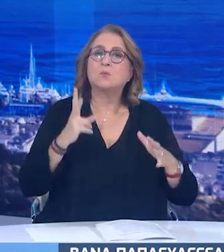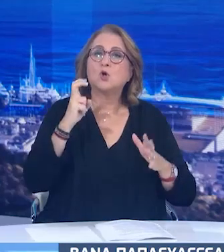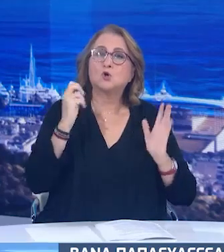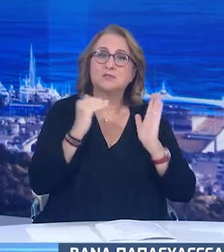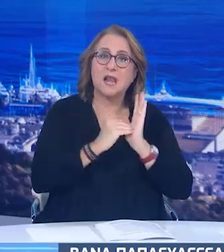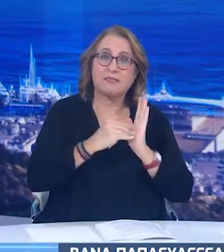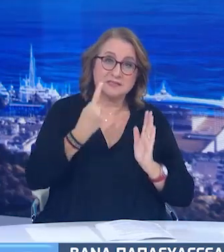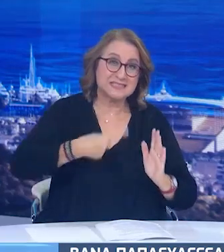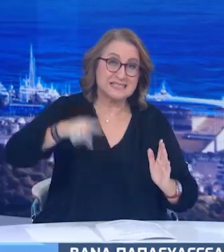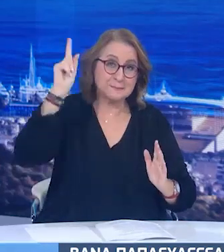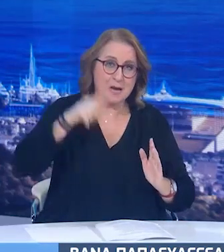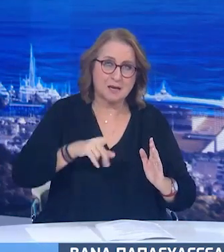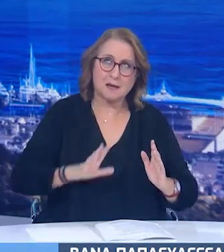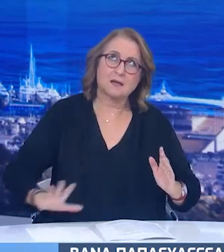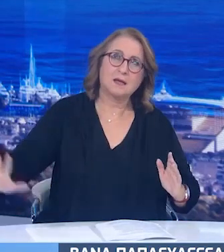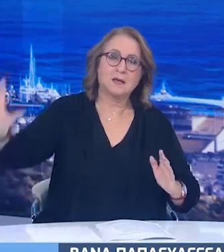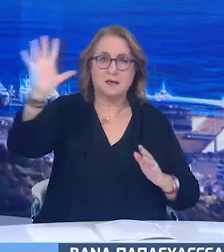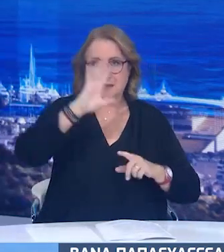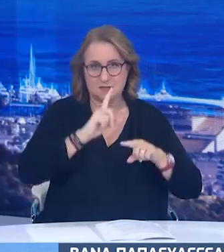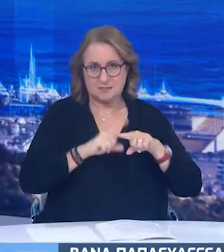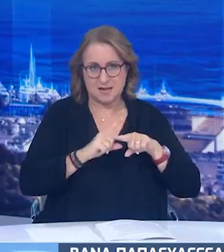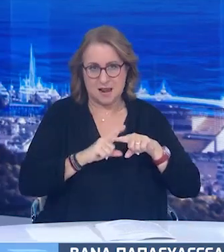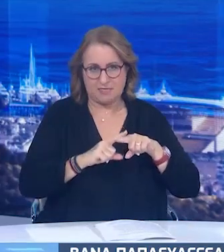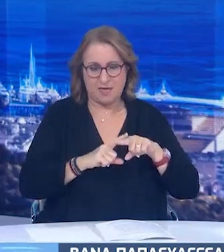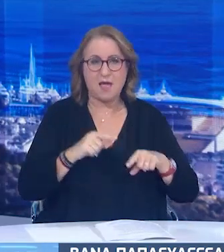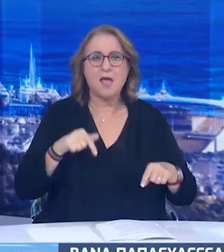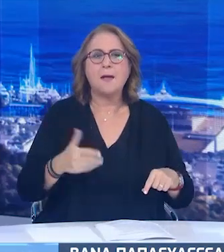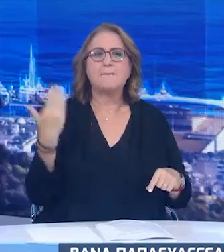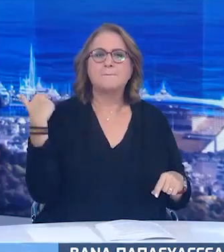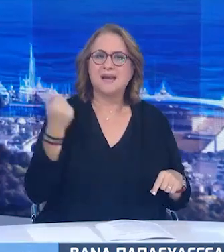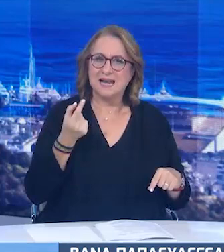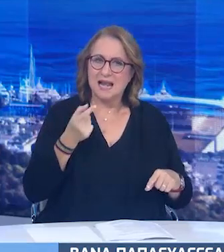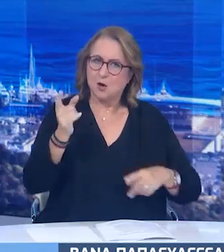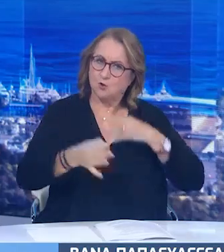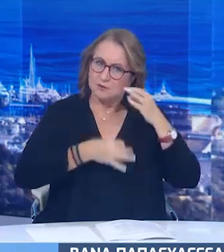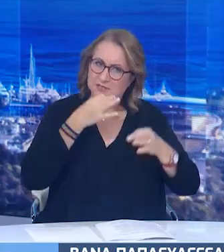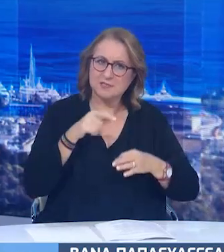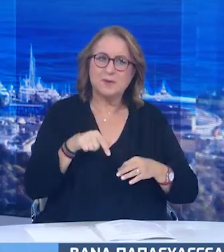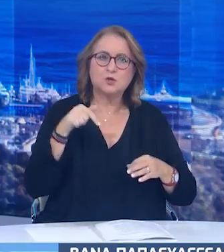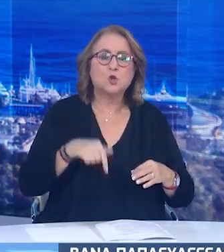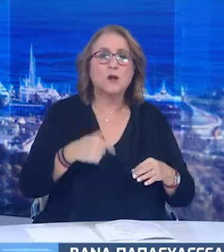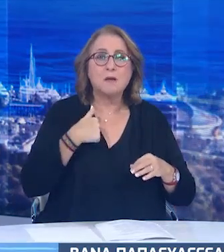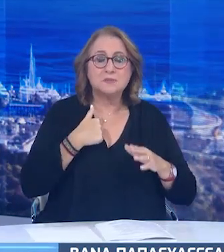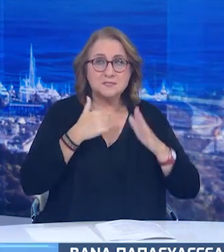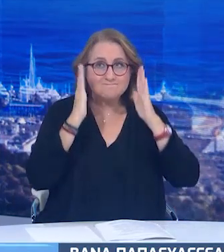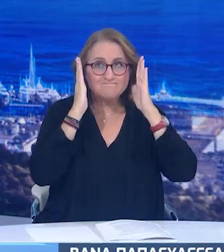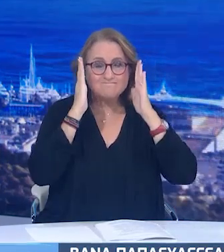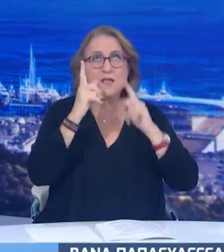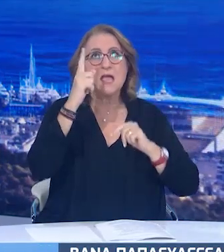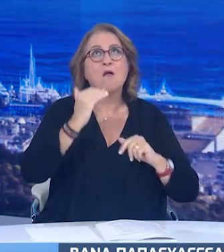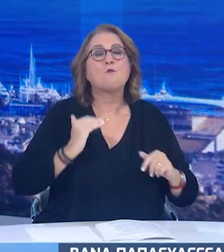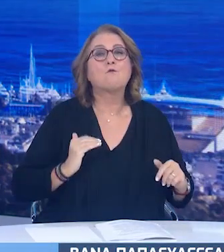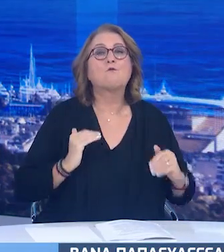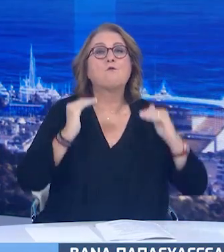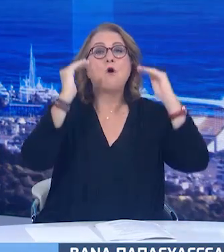20.000. Όπως έχετε ήδη ακούσει και μόλις πριν από λίγα λεπτά, η ματιά μας είναι σταμένη στη Βόρεια Ελλάδα,